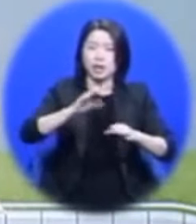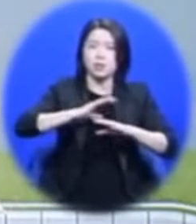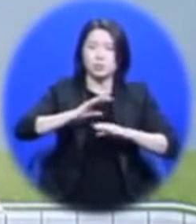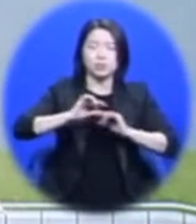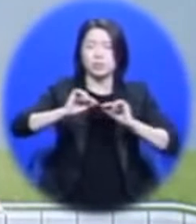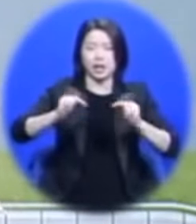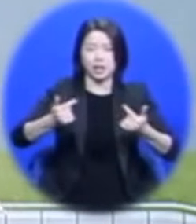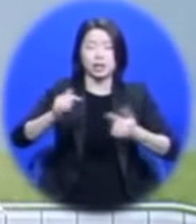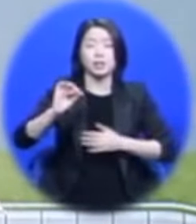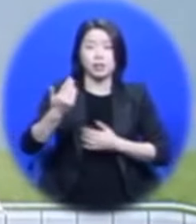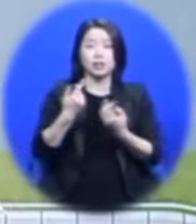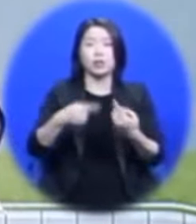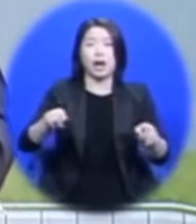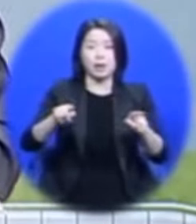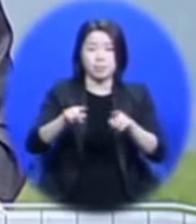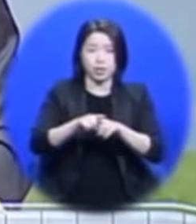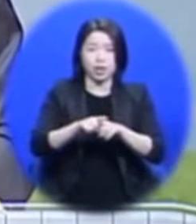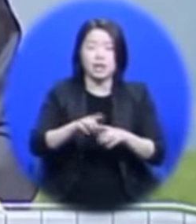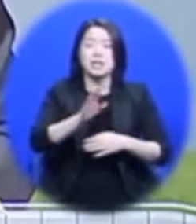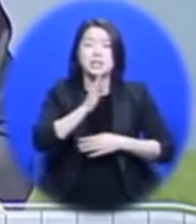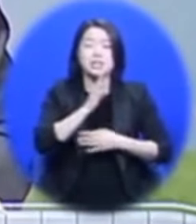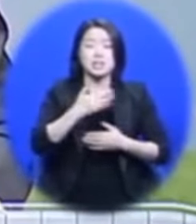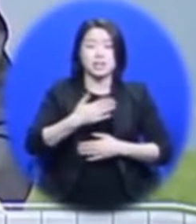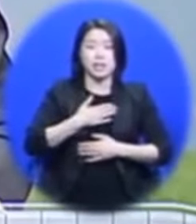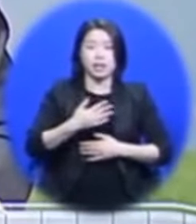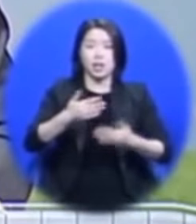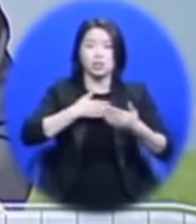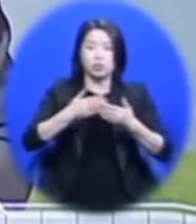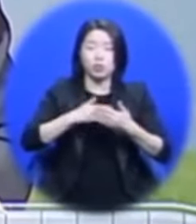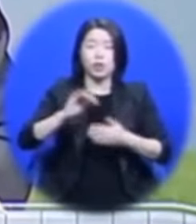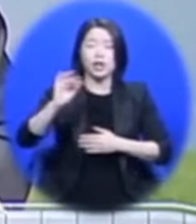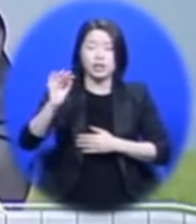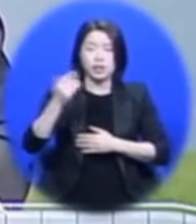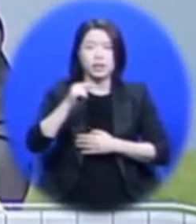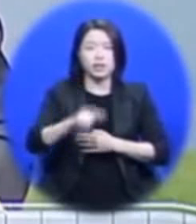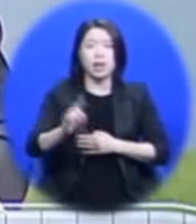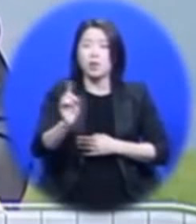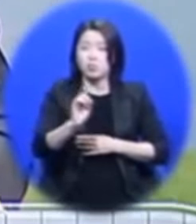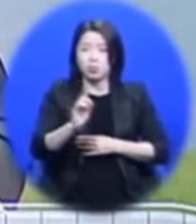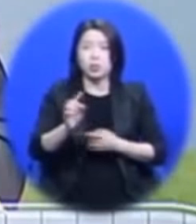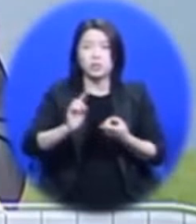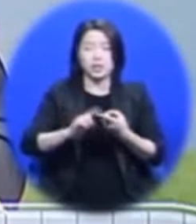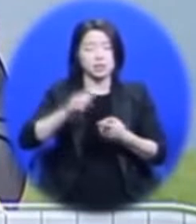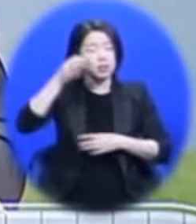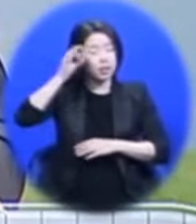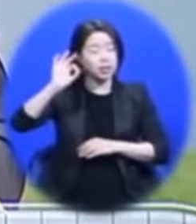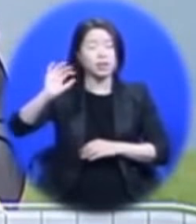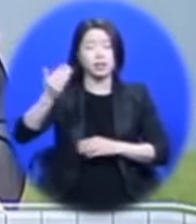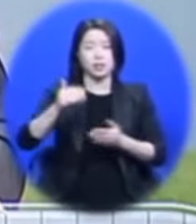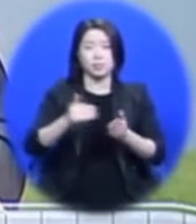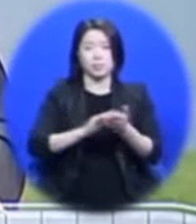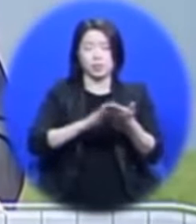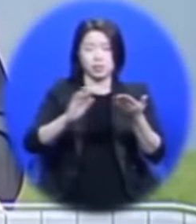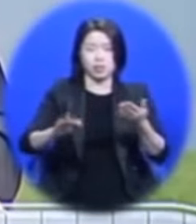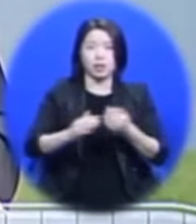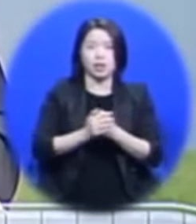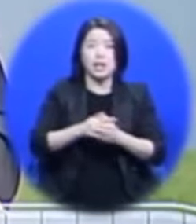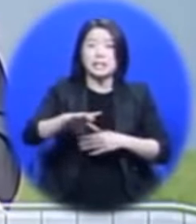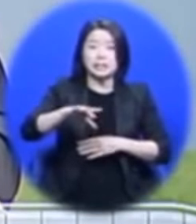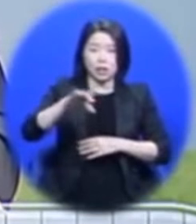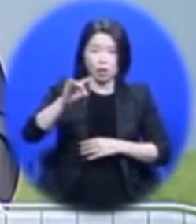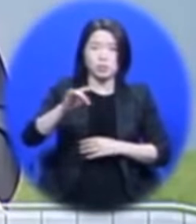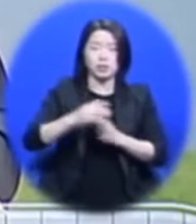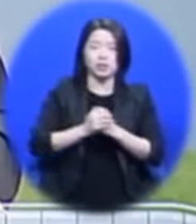되는 것과 함께 진짜 내가 두려워해야 될 게 무엇인지가 깨달아집니다.